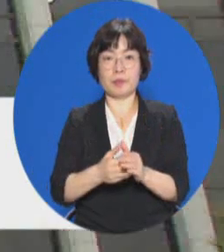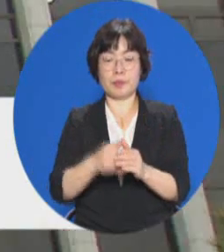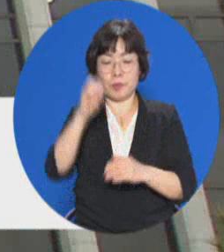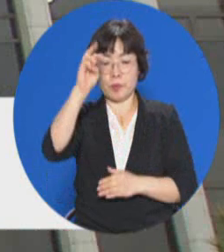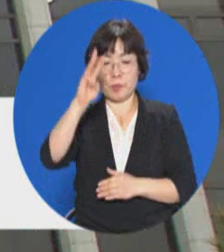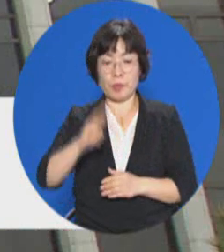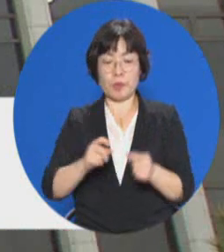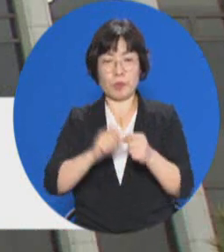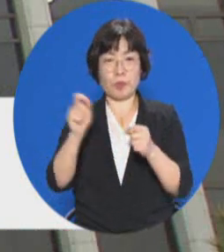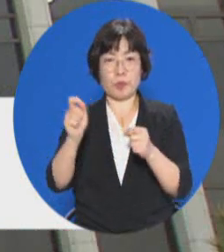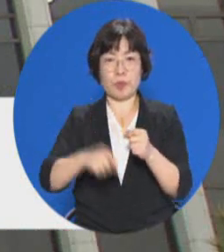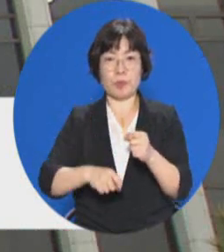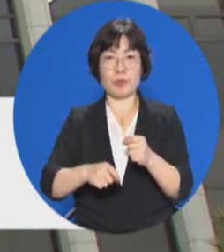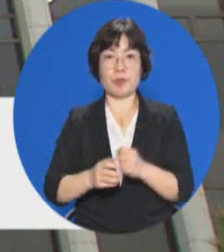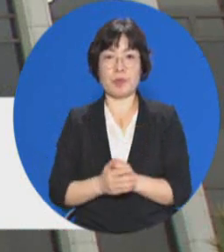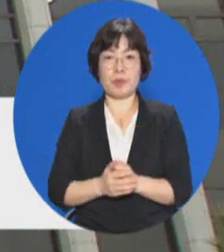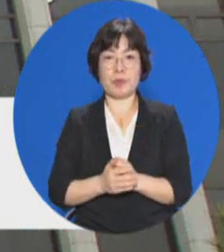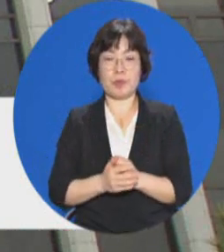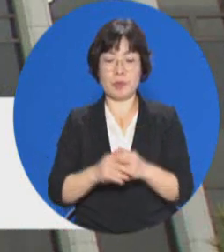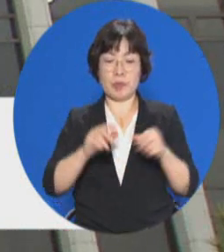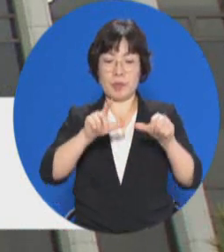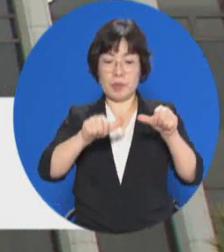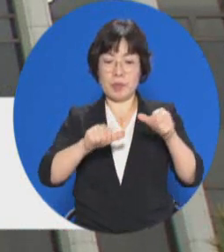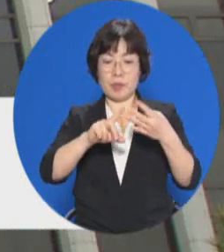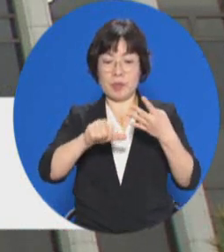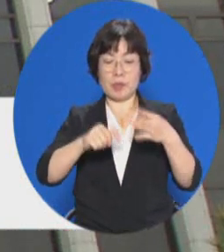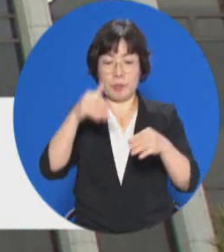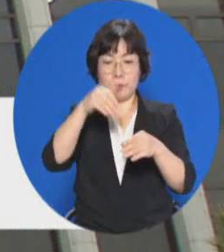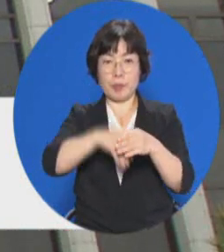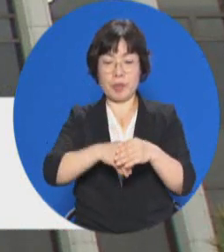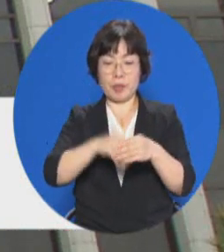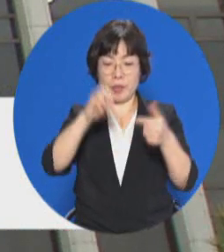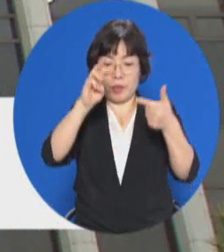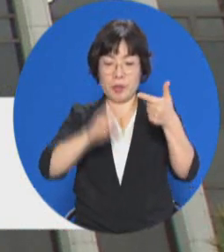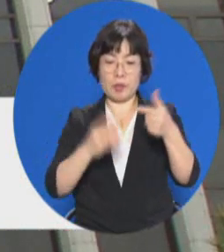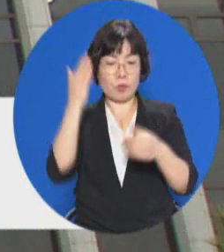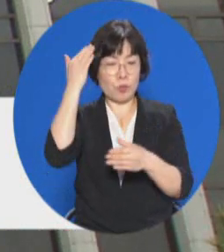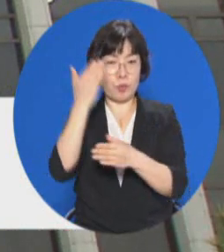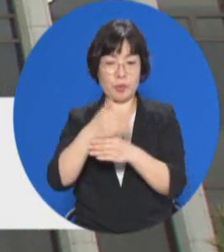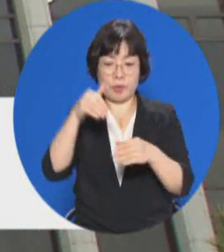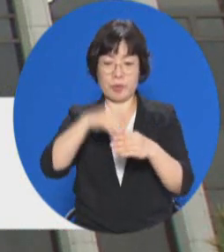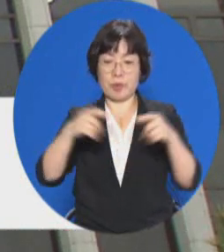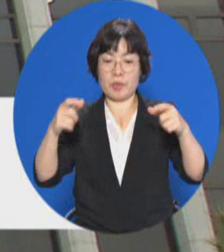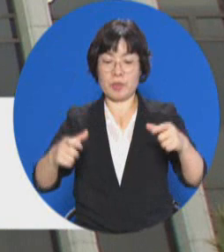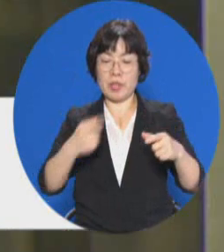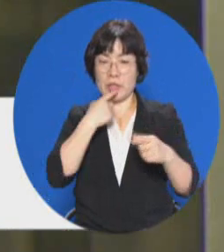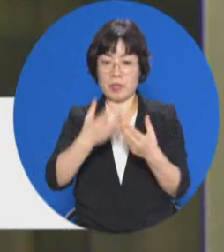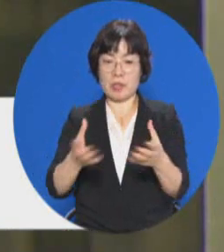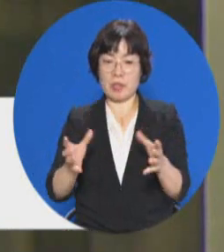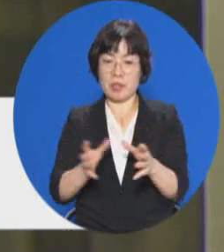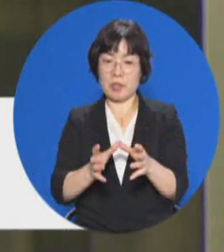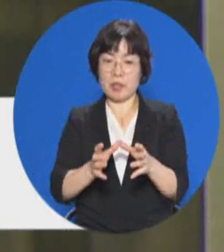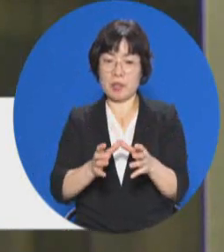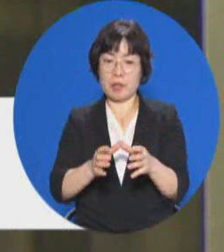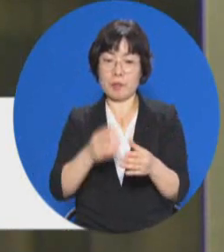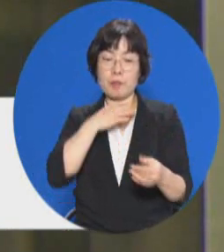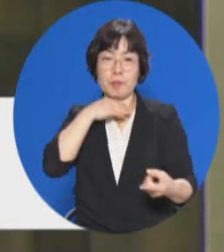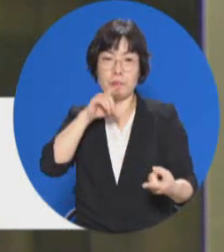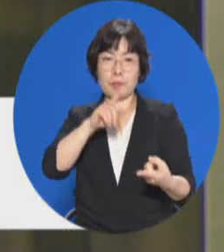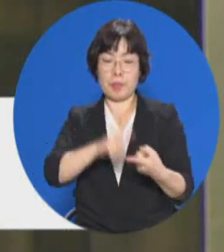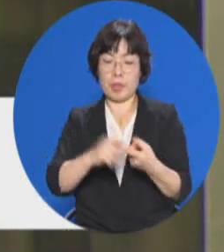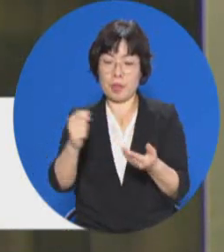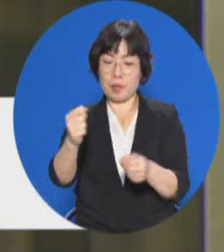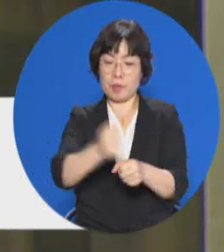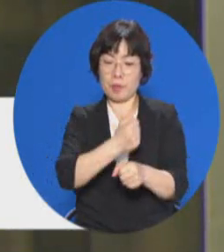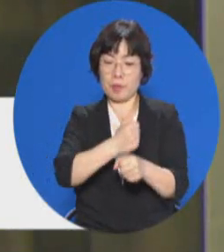광주지법 제2형사부는 4.15 총선을 앞두고 실시한 나주 화순 선거구에 더불어민주당 후보 적합도 여론조사 결과를